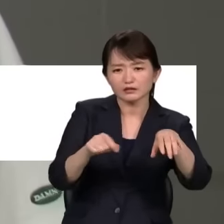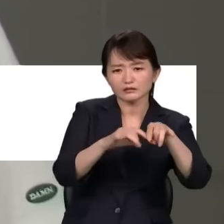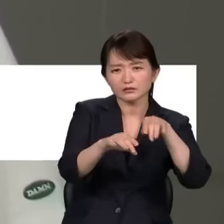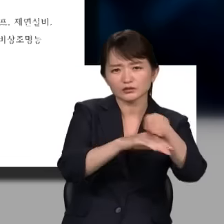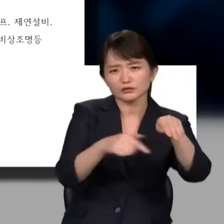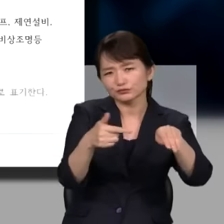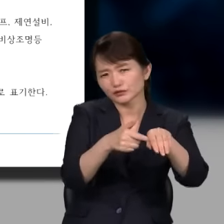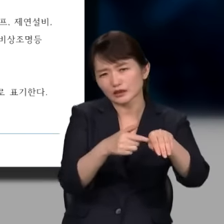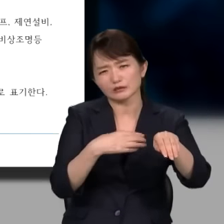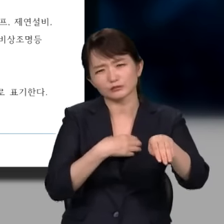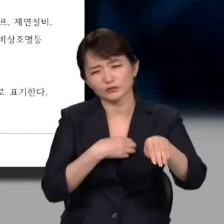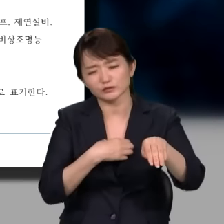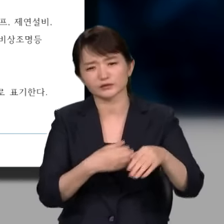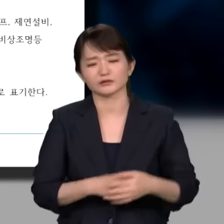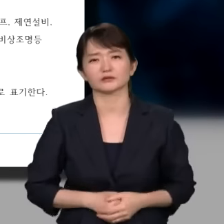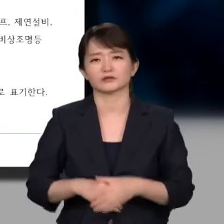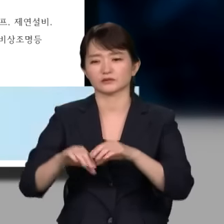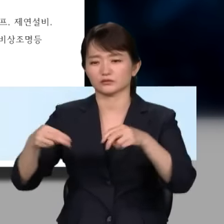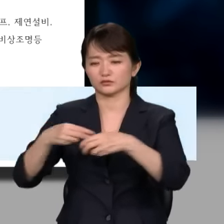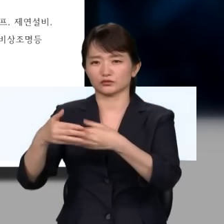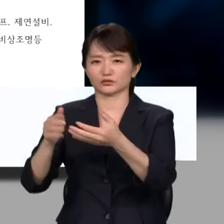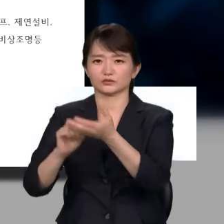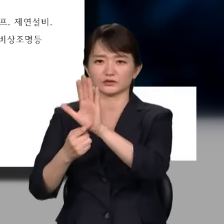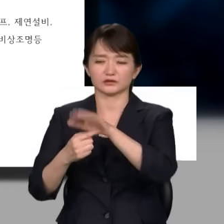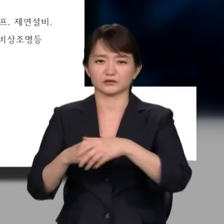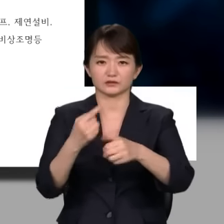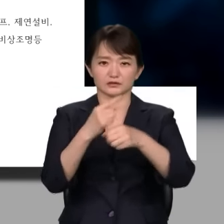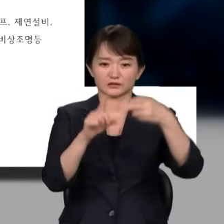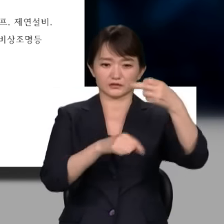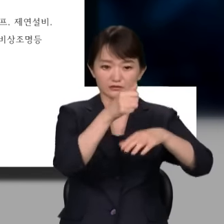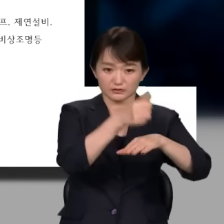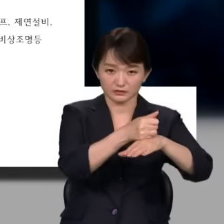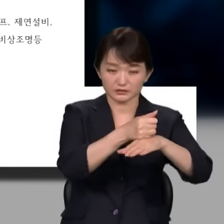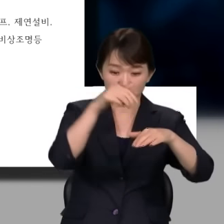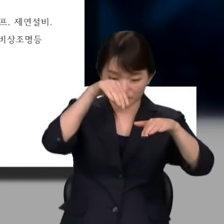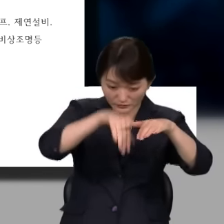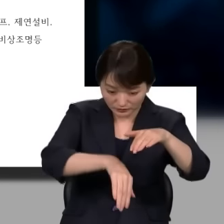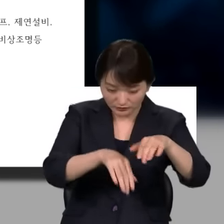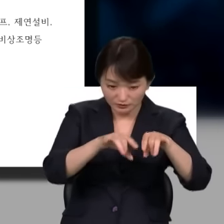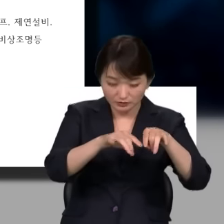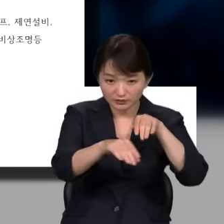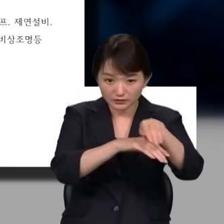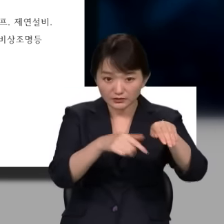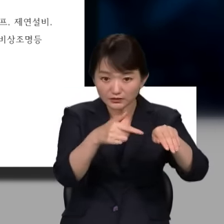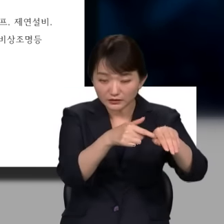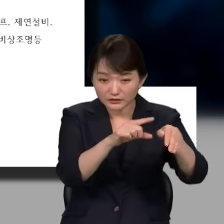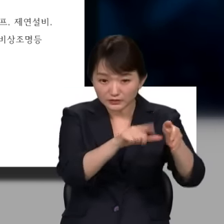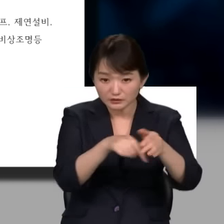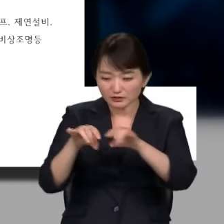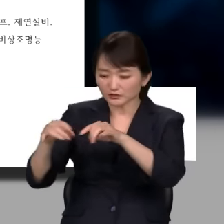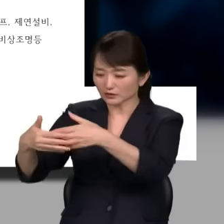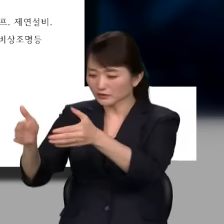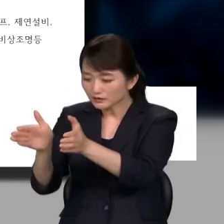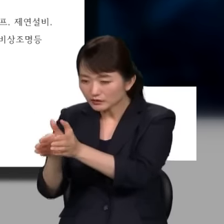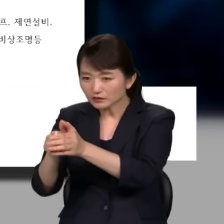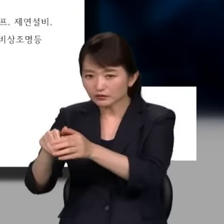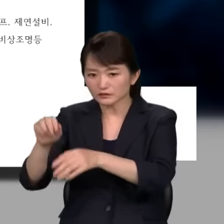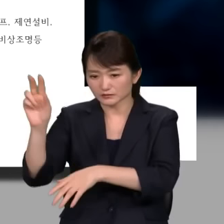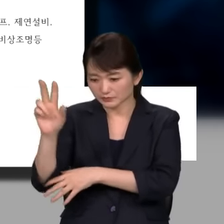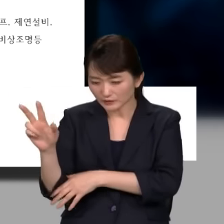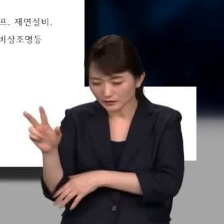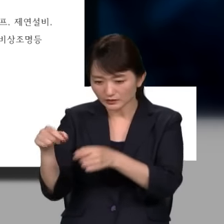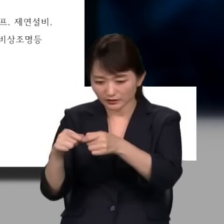불안하고. 국토부는 지난해 말 지하에 전기차 충전구역을 설치할 땐 전기실이나 기계실, 발전기실과는 10m